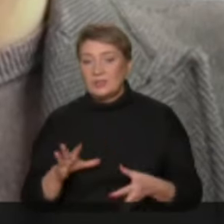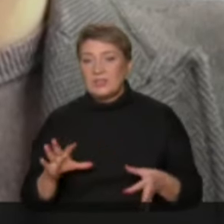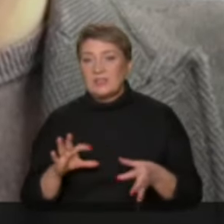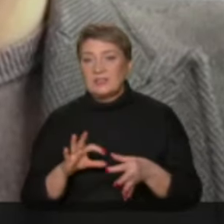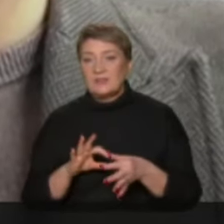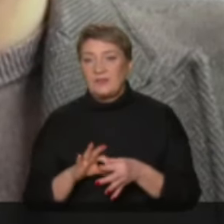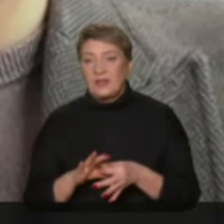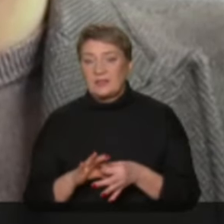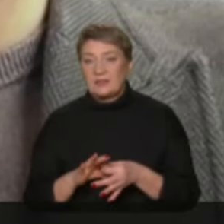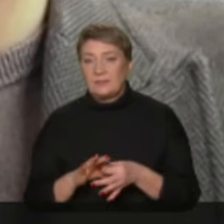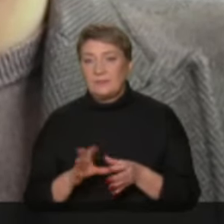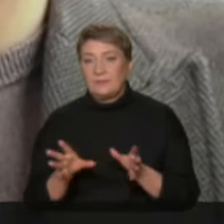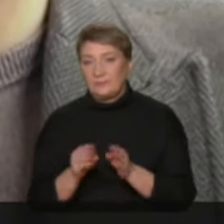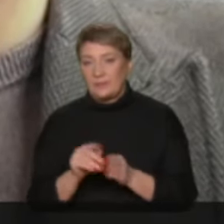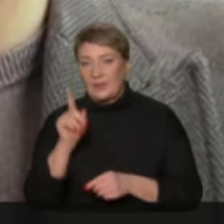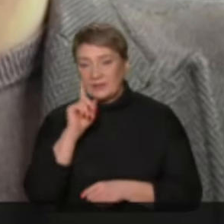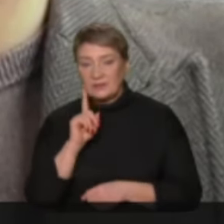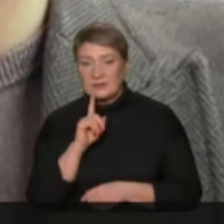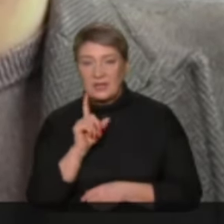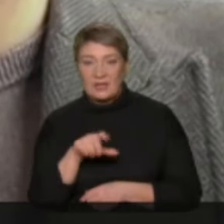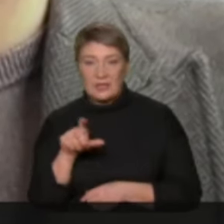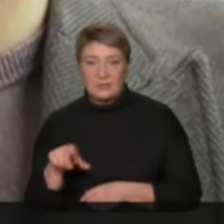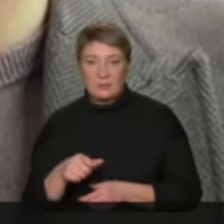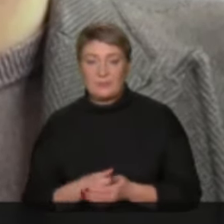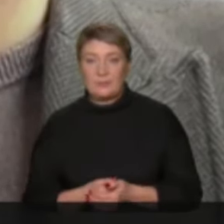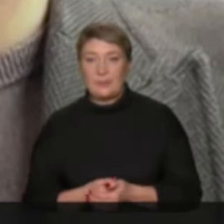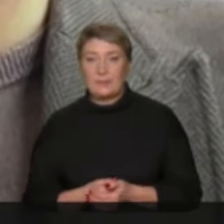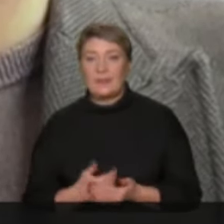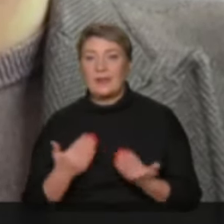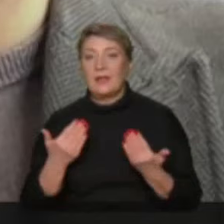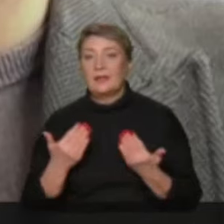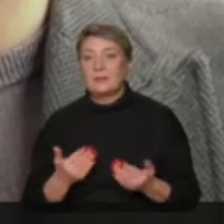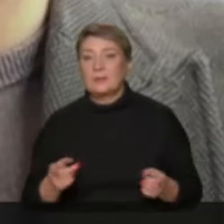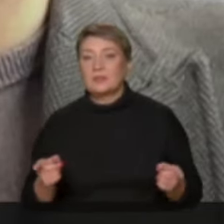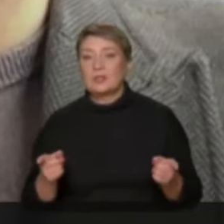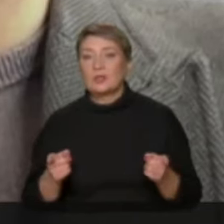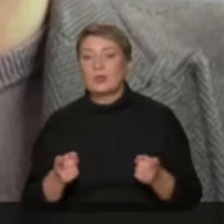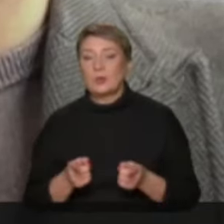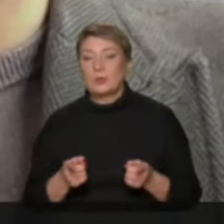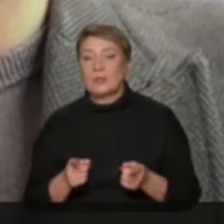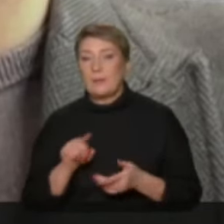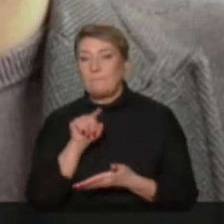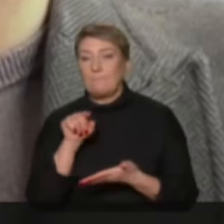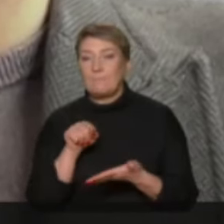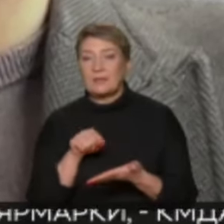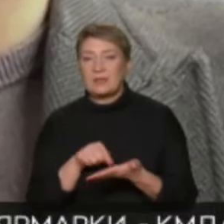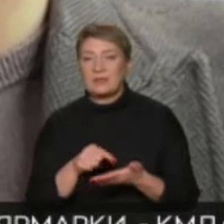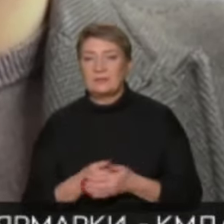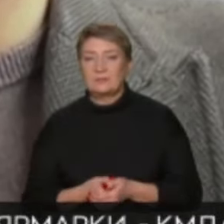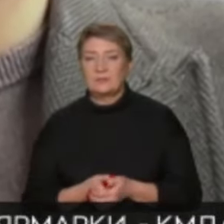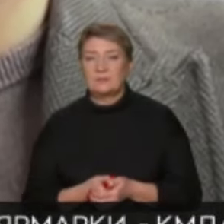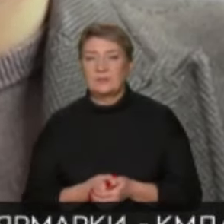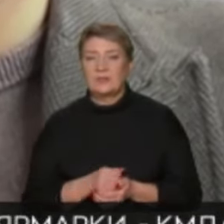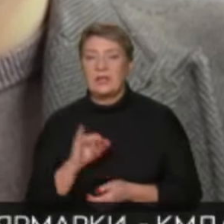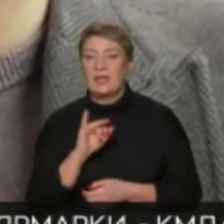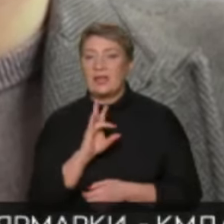с израильтянами. Ага. Так, і тепер ще коротке дуже останнє питання. От Іран,